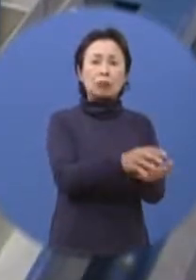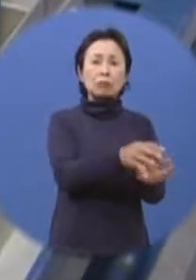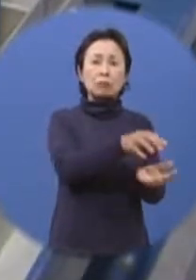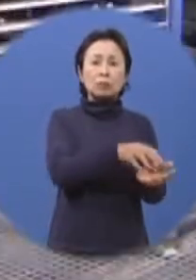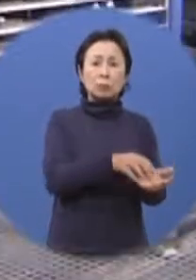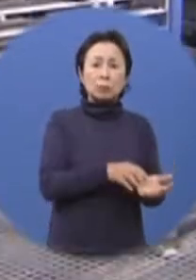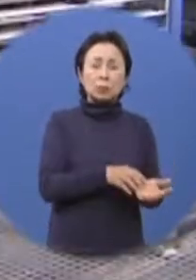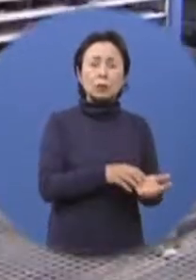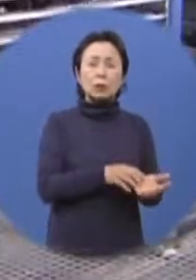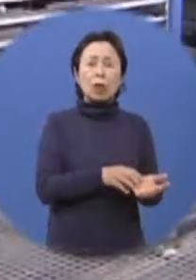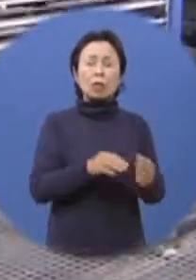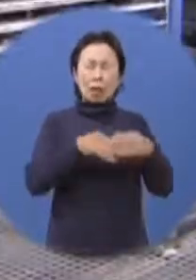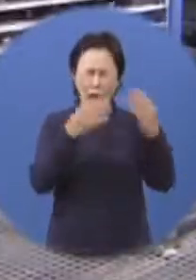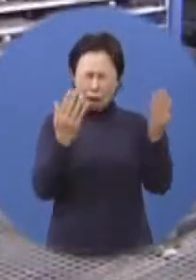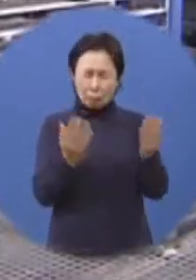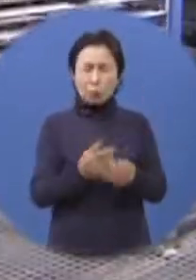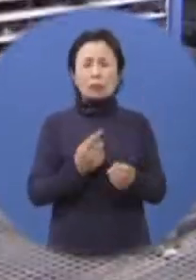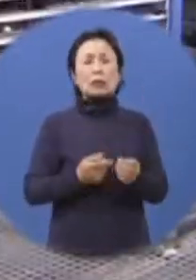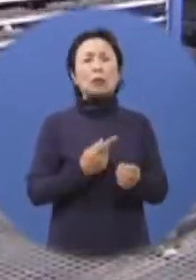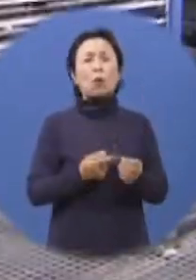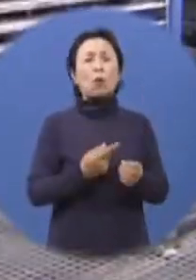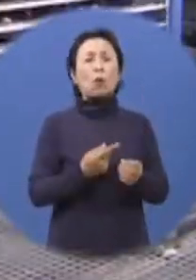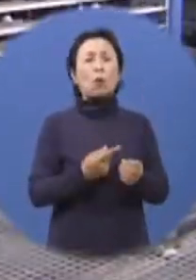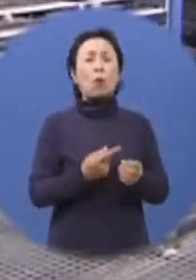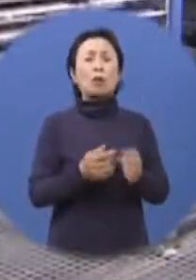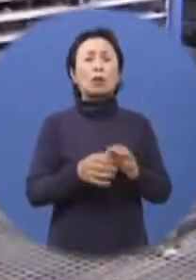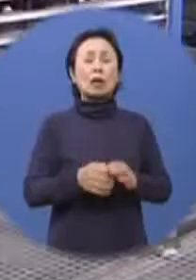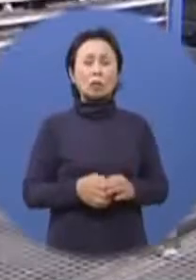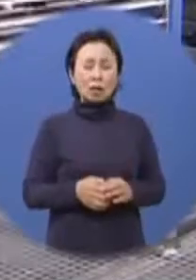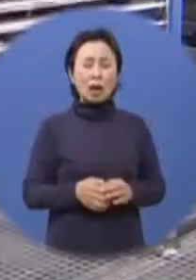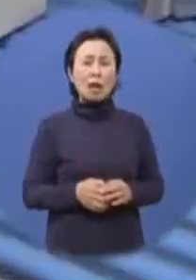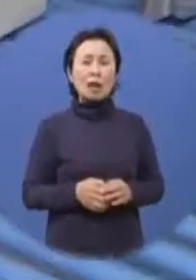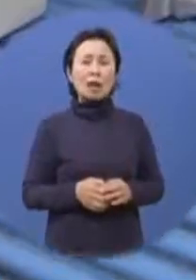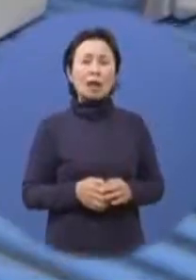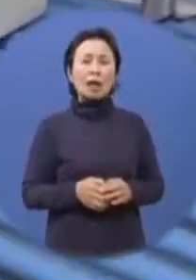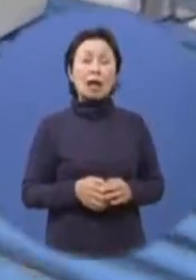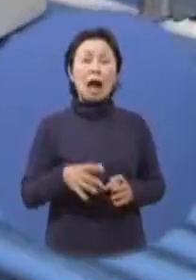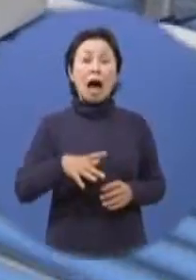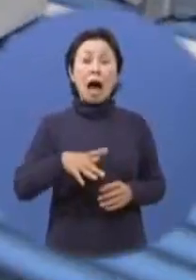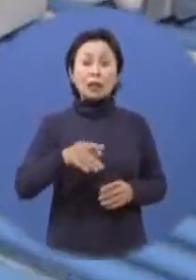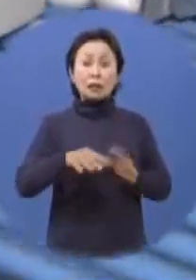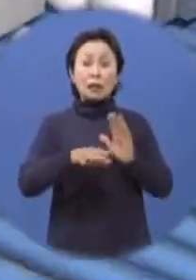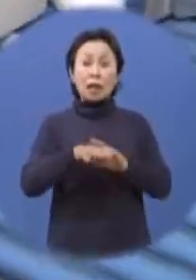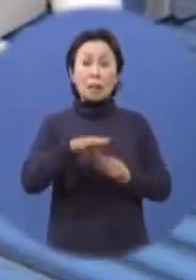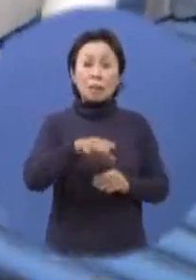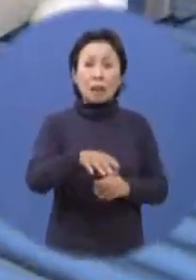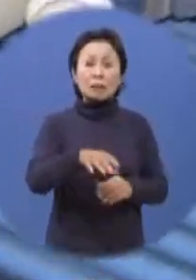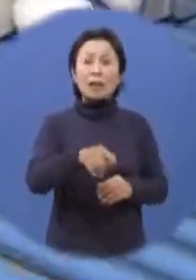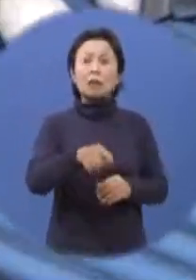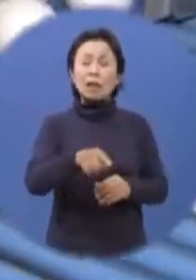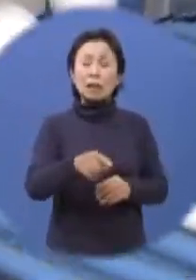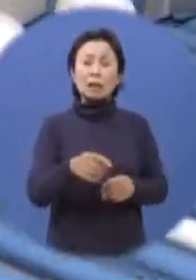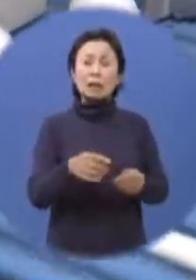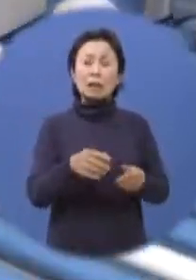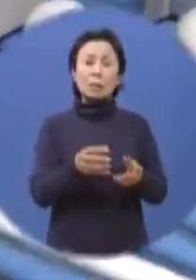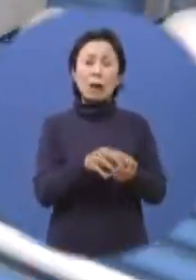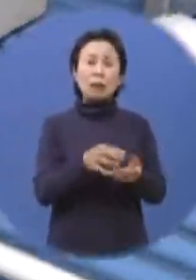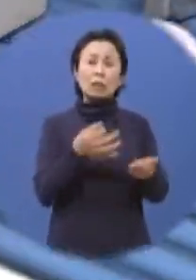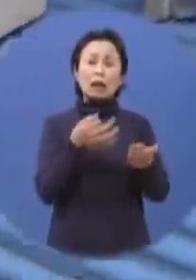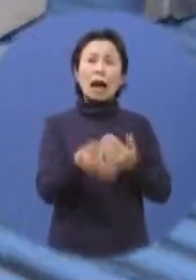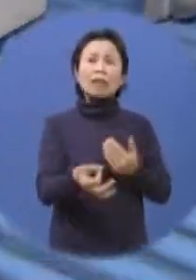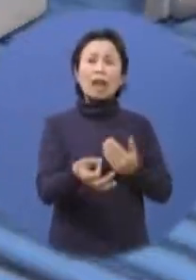出るサーブないんですよドラ初めてたもう逃げる去るのはお客様あけたがてに of the 流で言われる